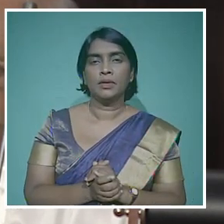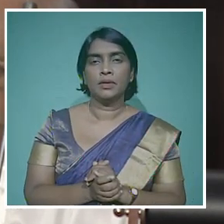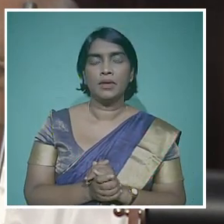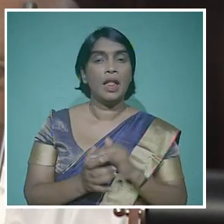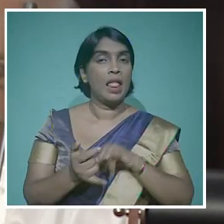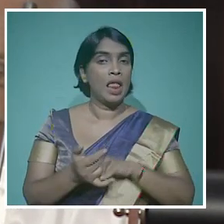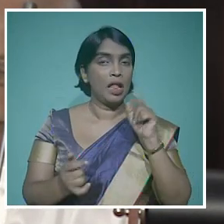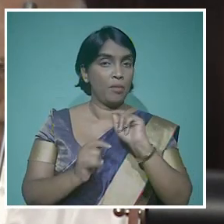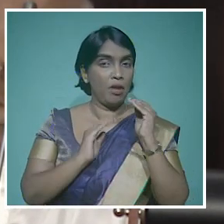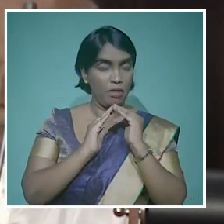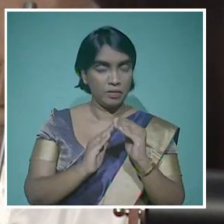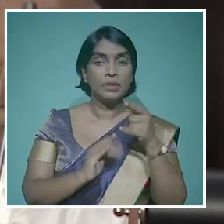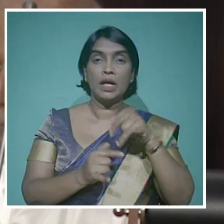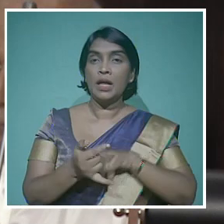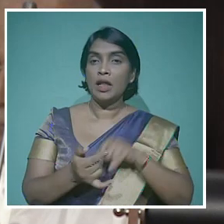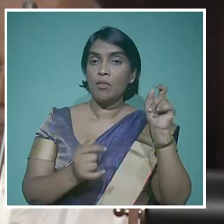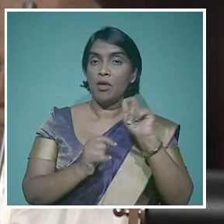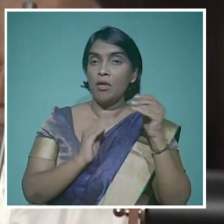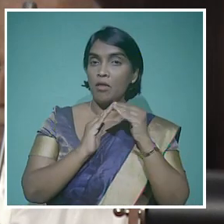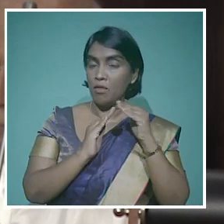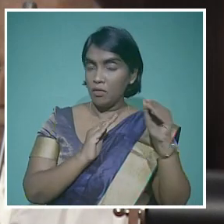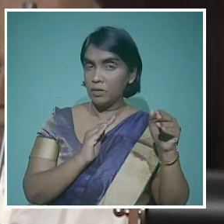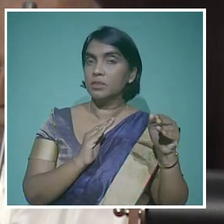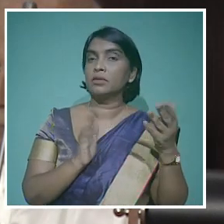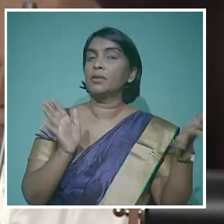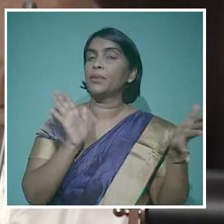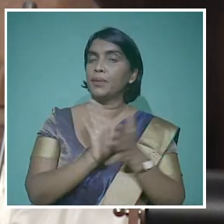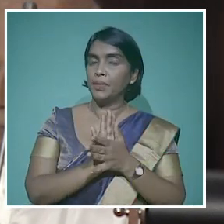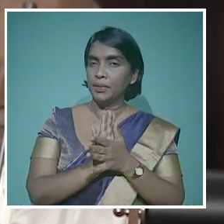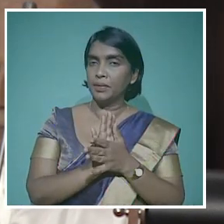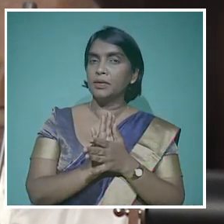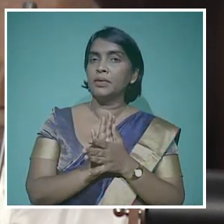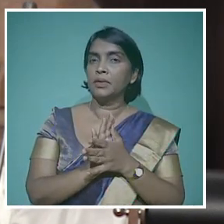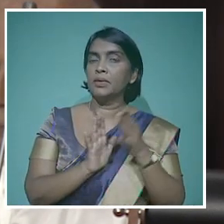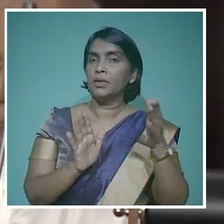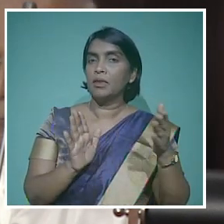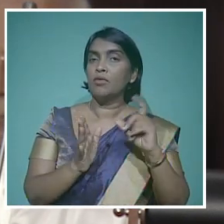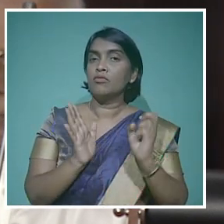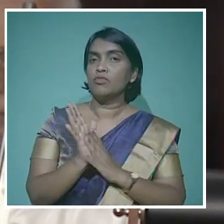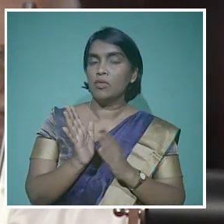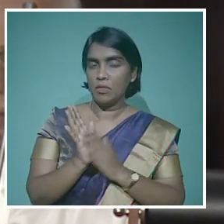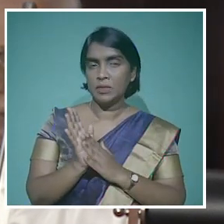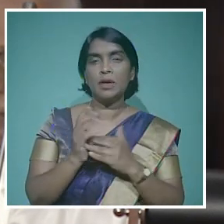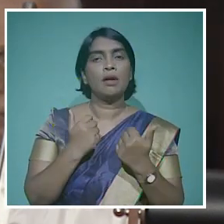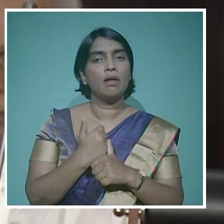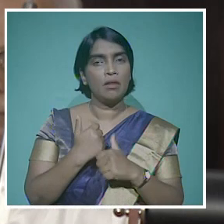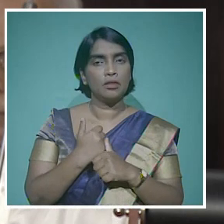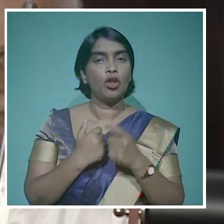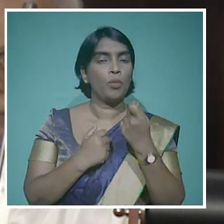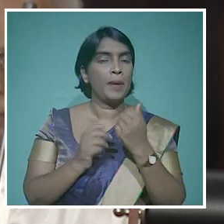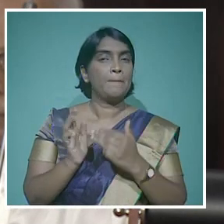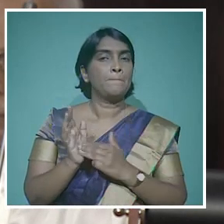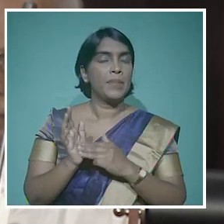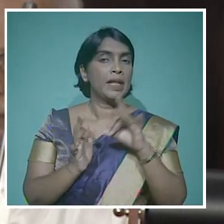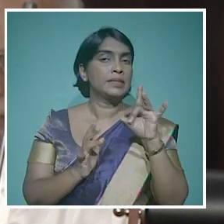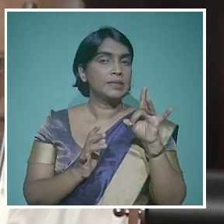ලේකම් කාර්යාලය. ඒ ලේකම් කාර්යාලයත් ඇතුළත් කරගෙන ඒ කොමිෂම හදන්න රුපියල් මිලියන